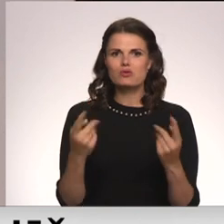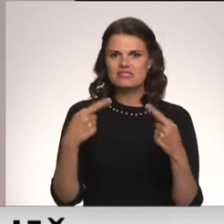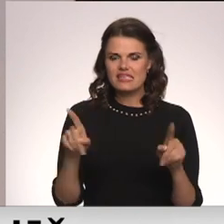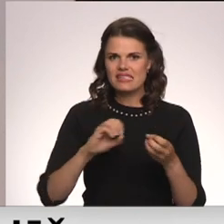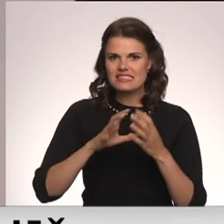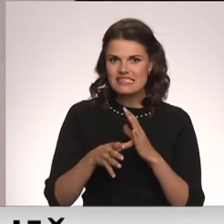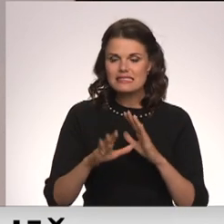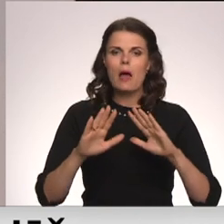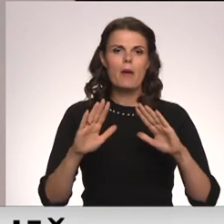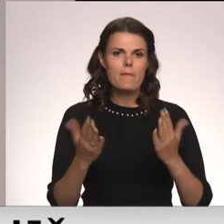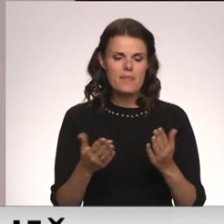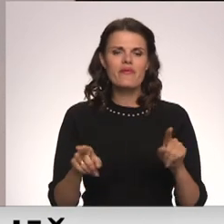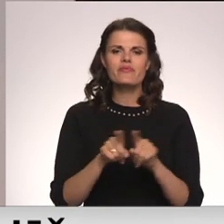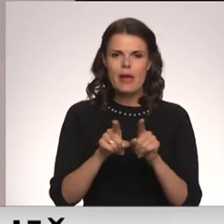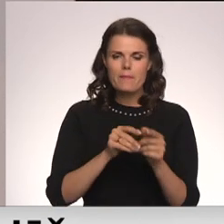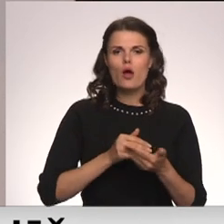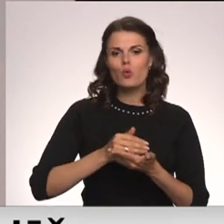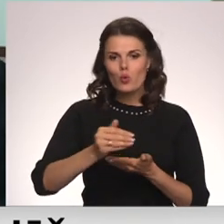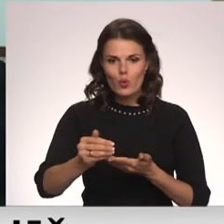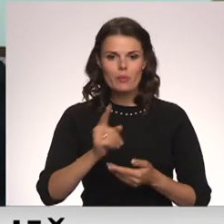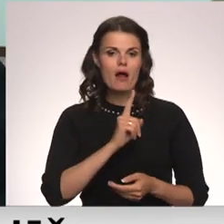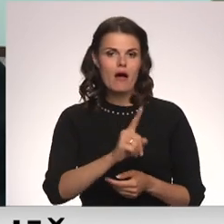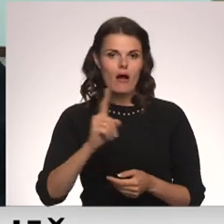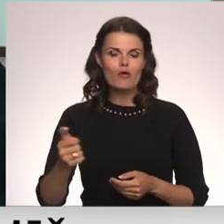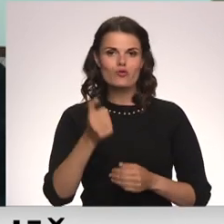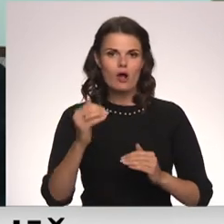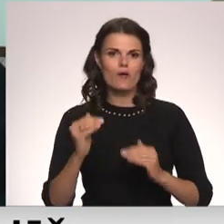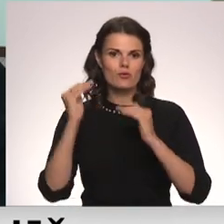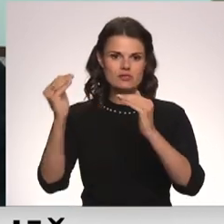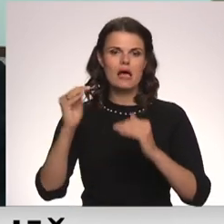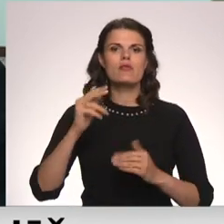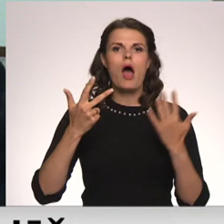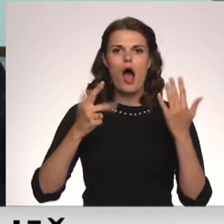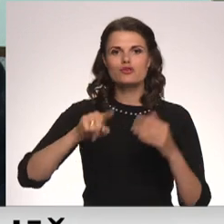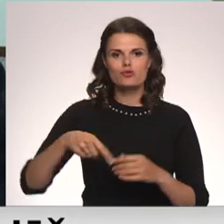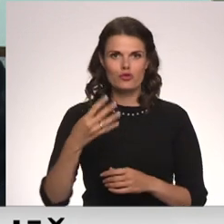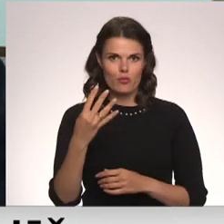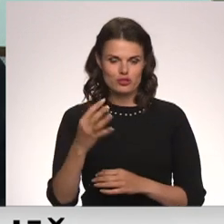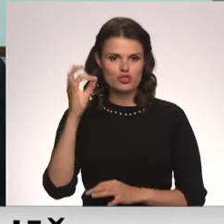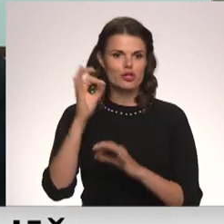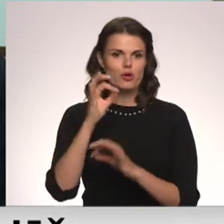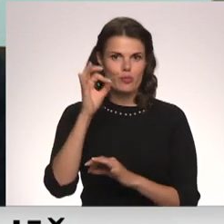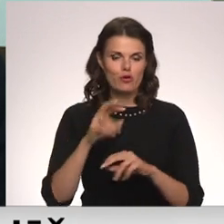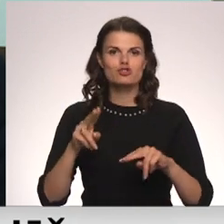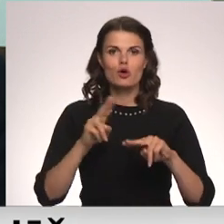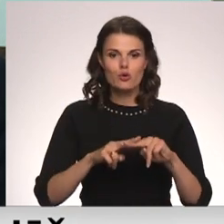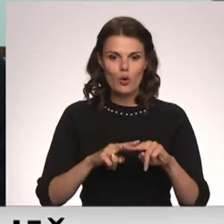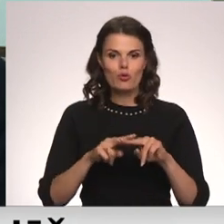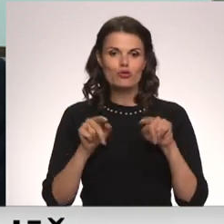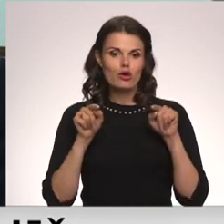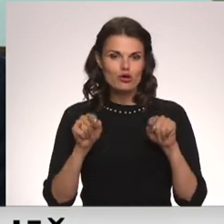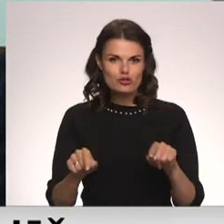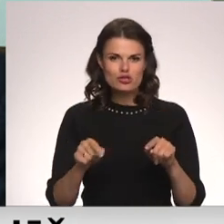sistēma. Tāpat turpinās katru gadu celt par 8,4%. Un